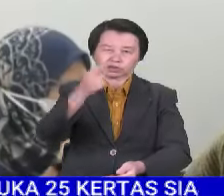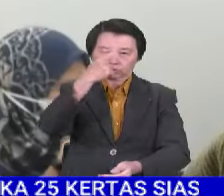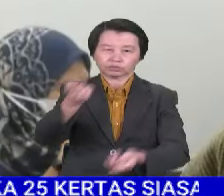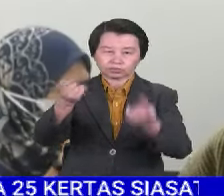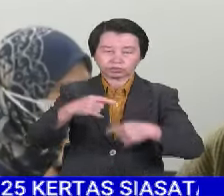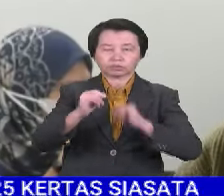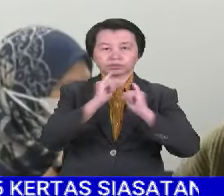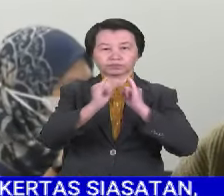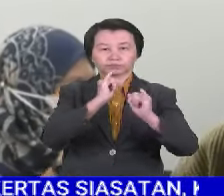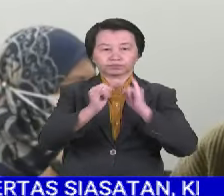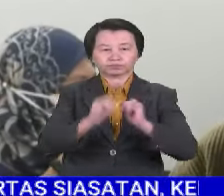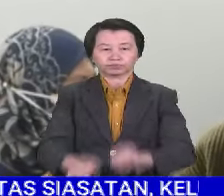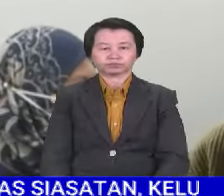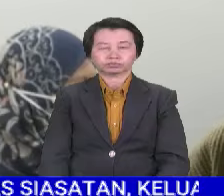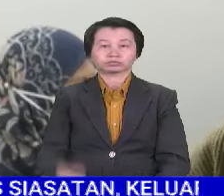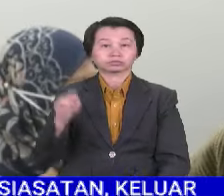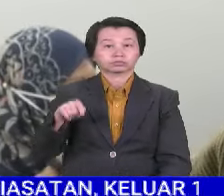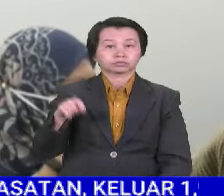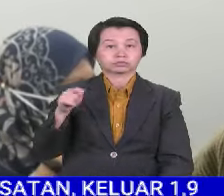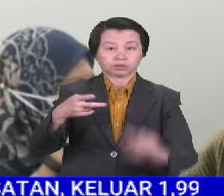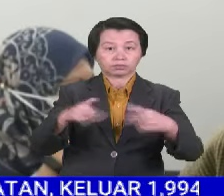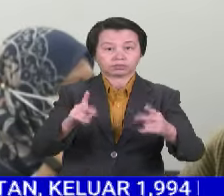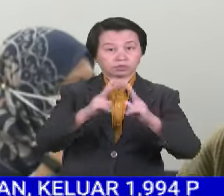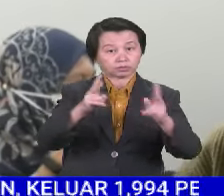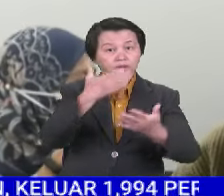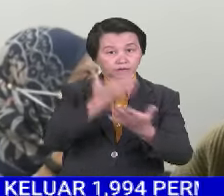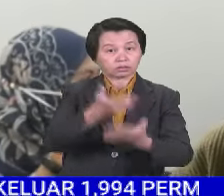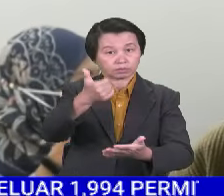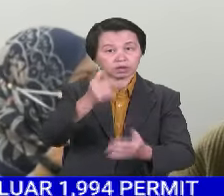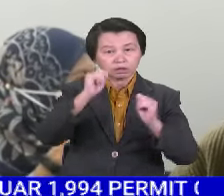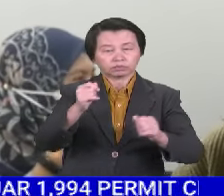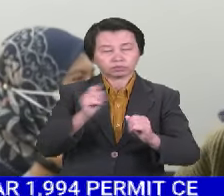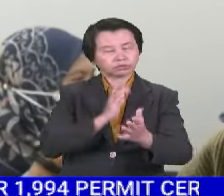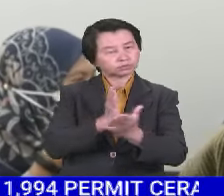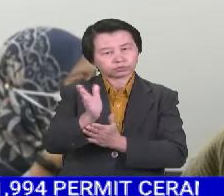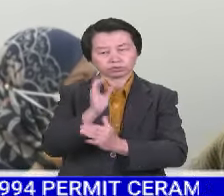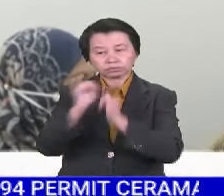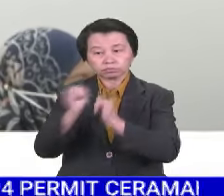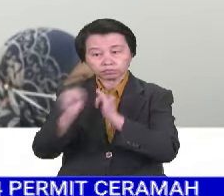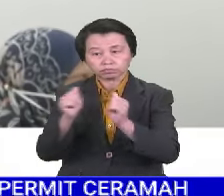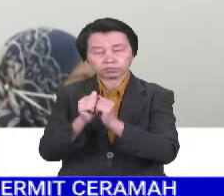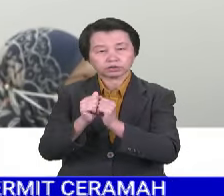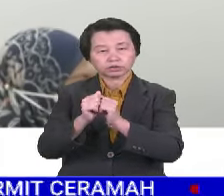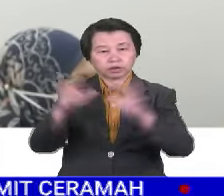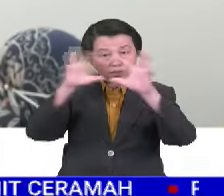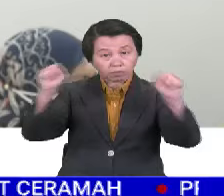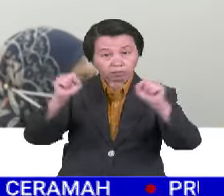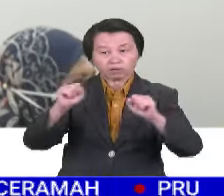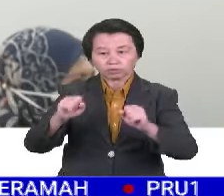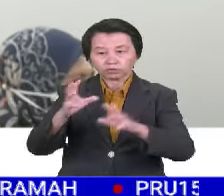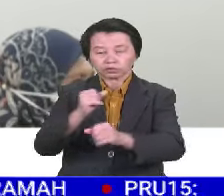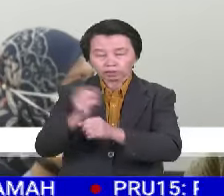semua. Dan ini merupakan peluang yang sangat baik sebab mereka boleh terus interact bersama dengan majikan dan boleh mendapatkan